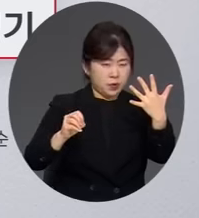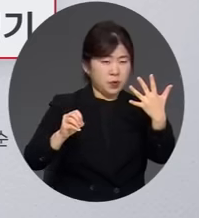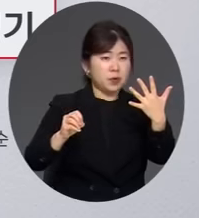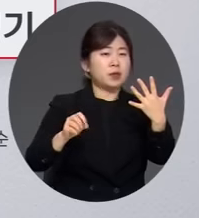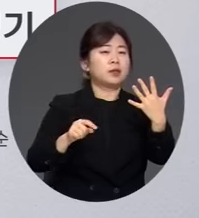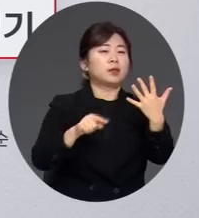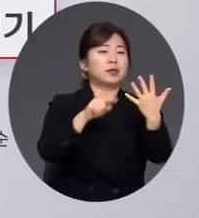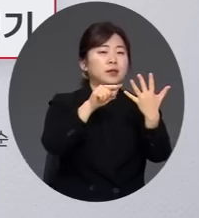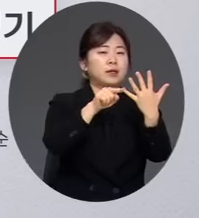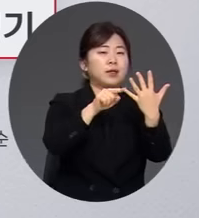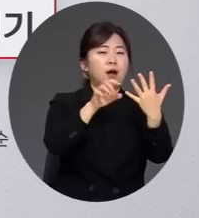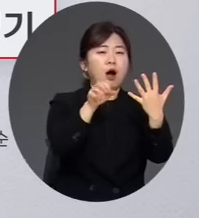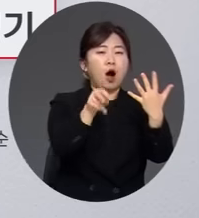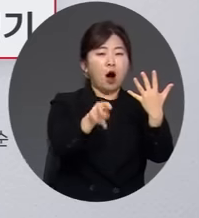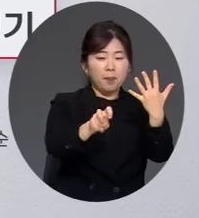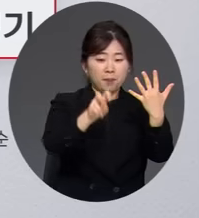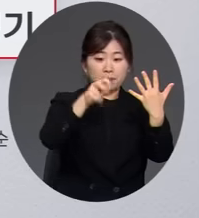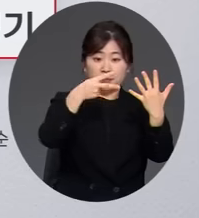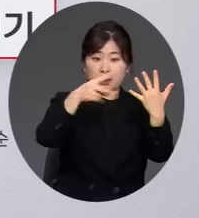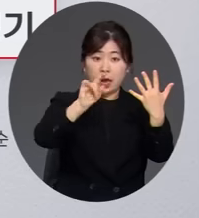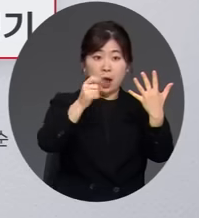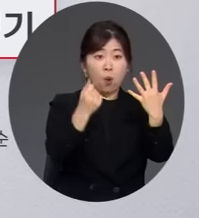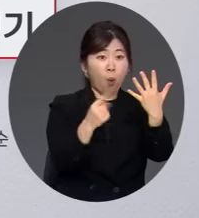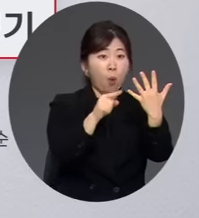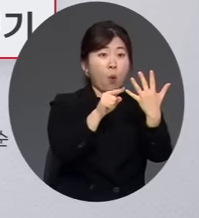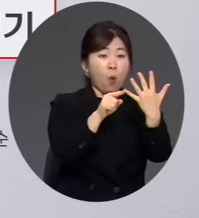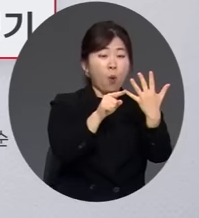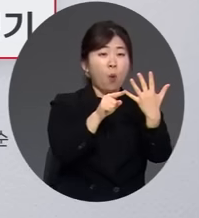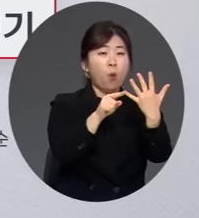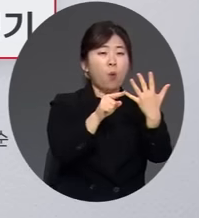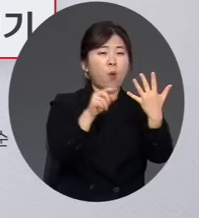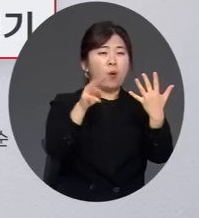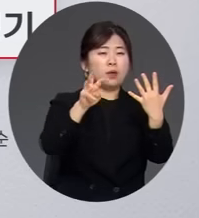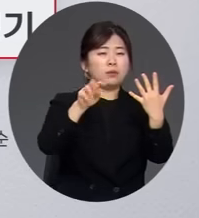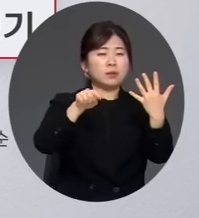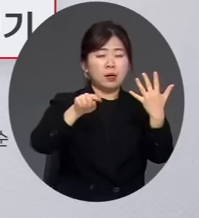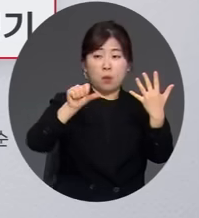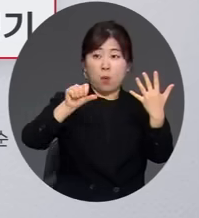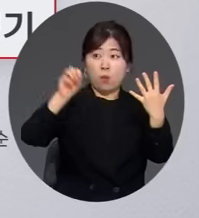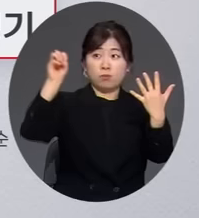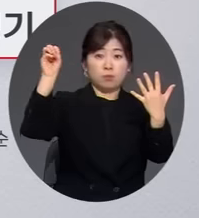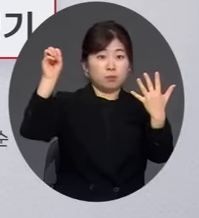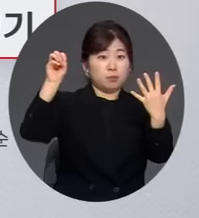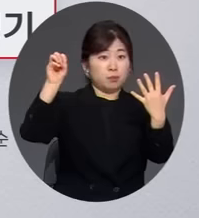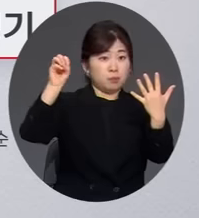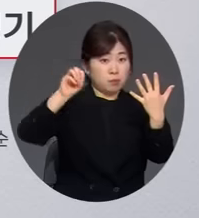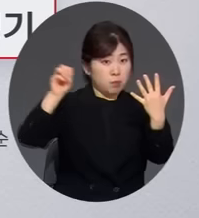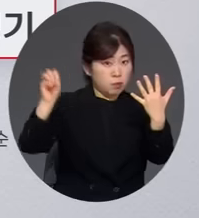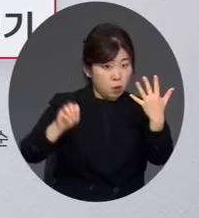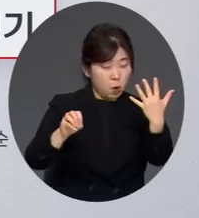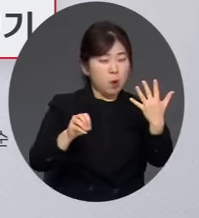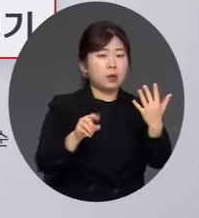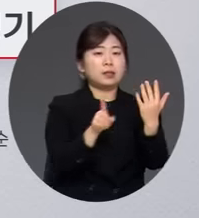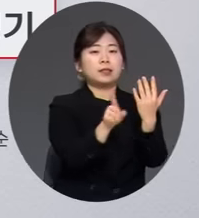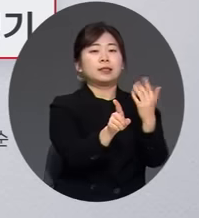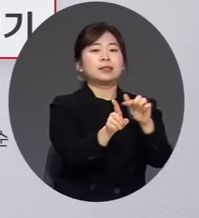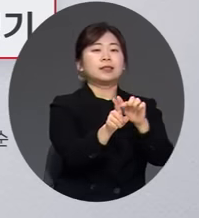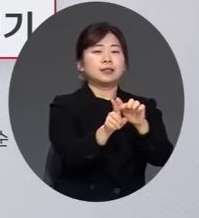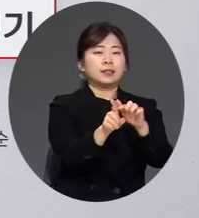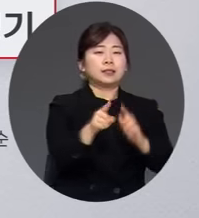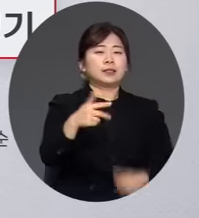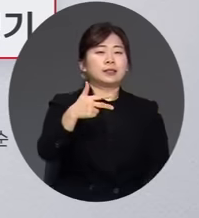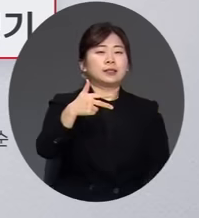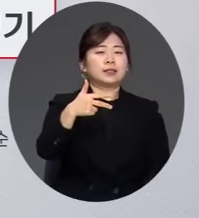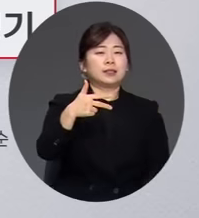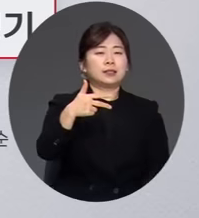12.7 엄대호 20대 대선 국민의 임 선대본부 SNS 위원회 경남 위원장 3.5 장영기